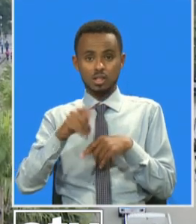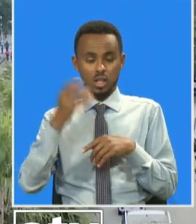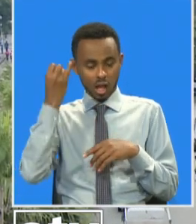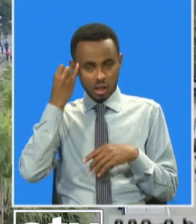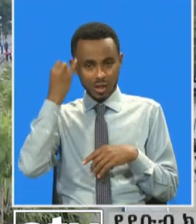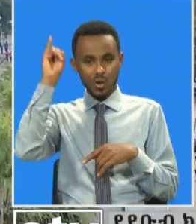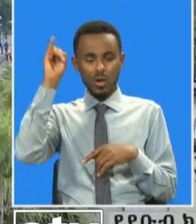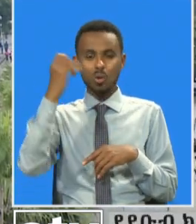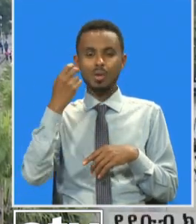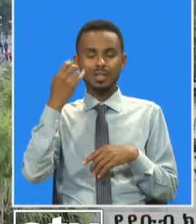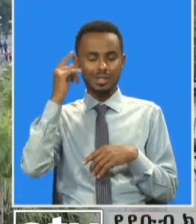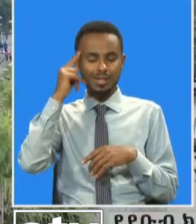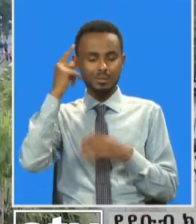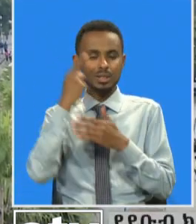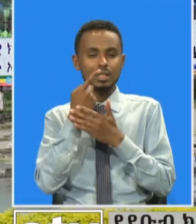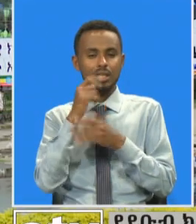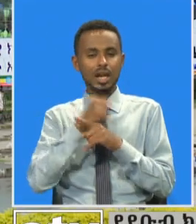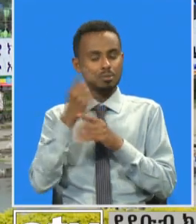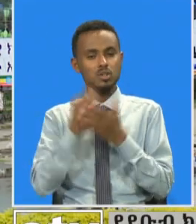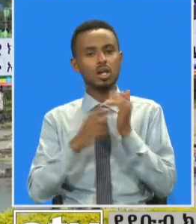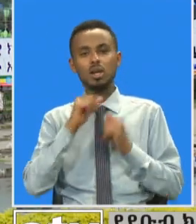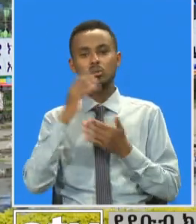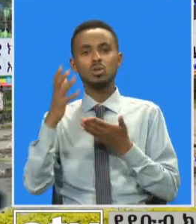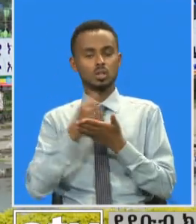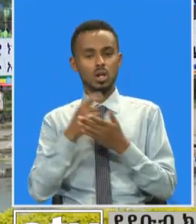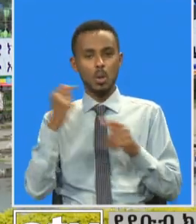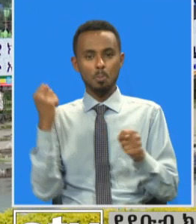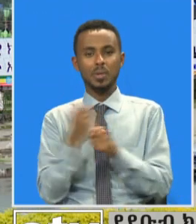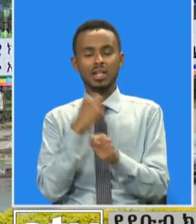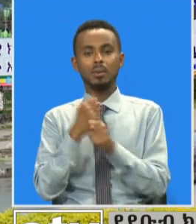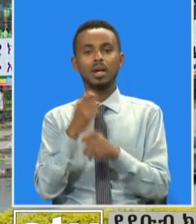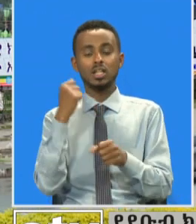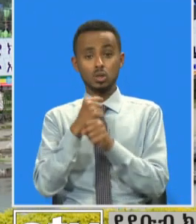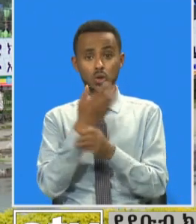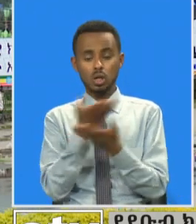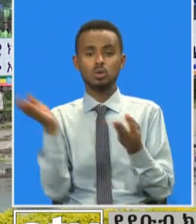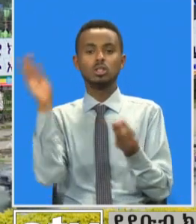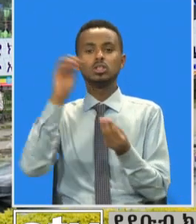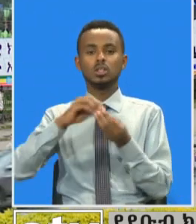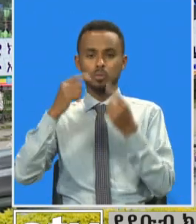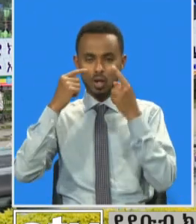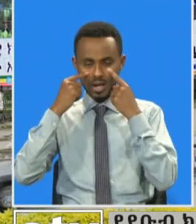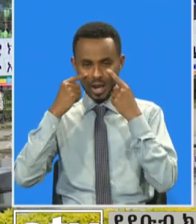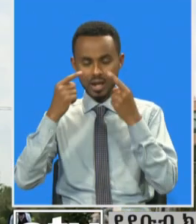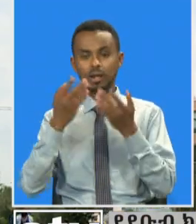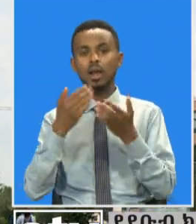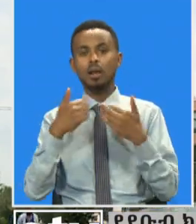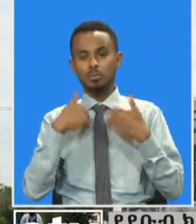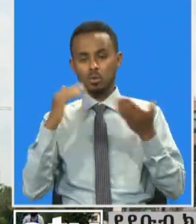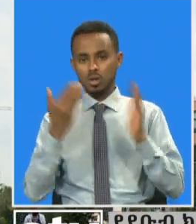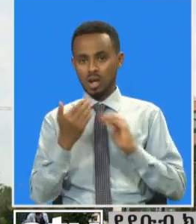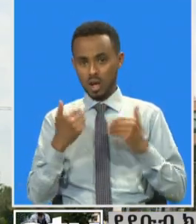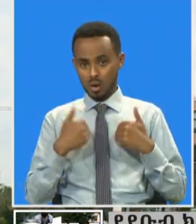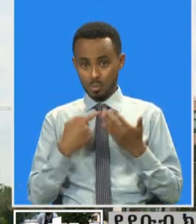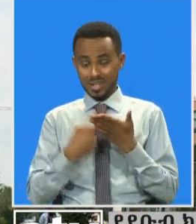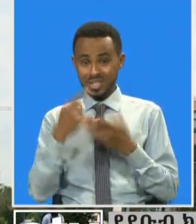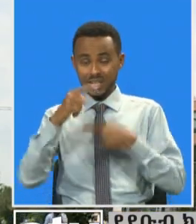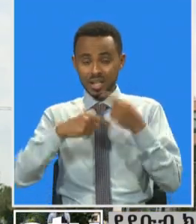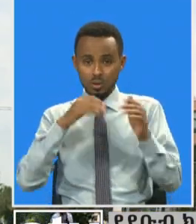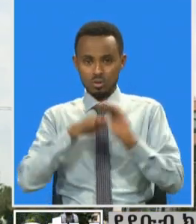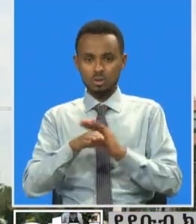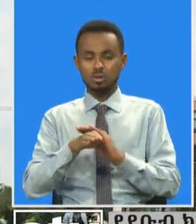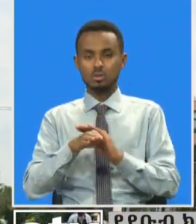የቲዮሪ ወይ ደግሞ ያስተሳሰብ ስልጠና ብቻ አይደለም እየወሰድን ያለነው፣ ተግባር የተሰሩ ነገሮችን ጨምሮ እያየን እየተመለከትን ያለንበት ሁኔታ አለ። በዚህ ሂደት